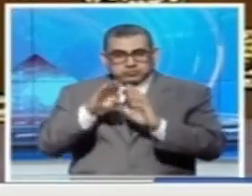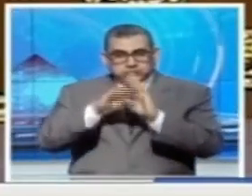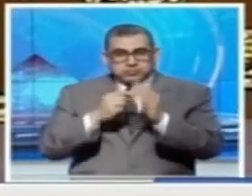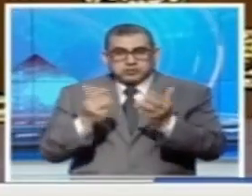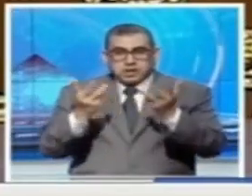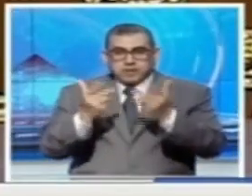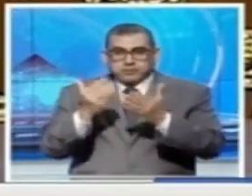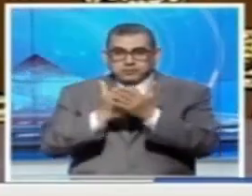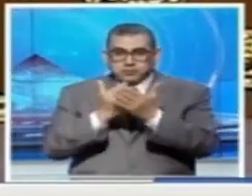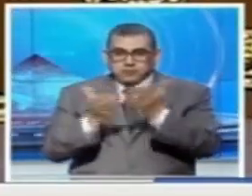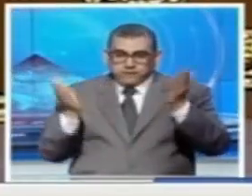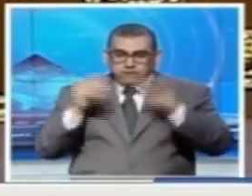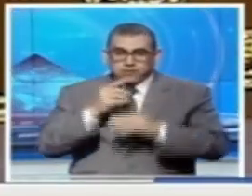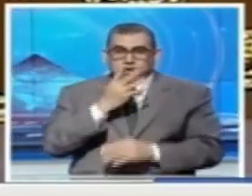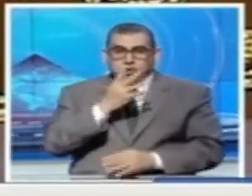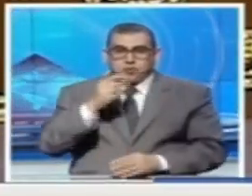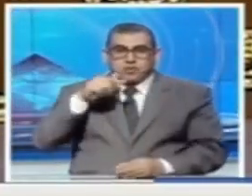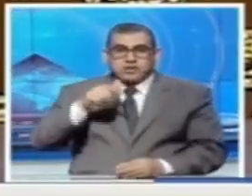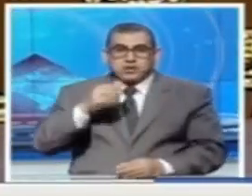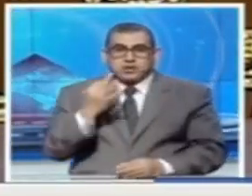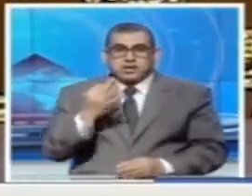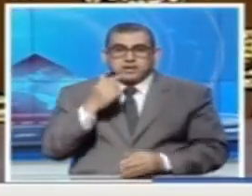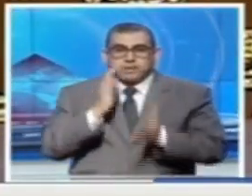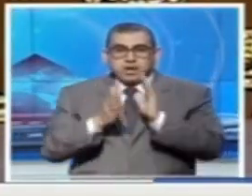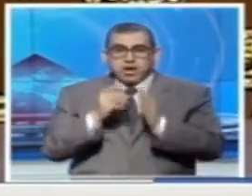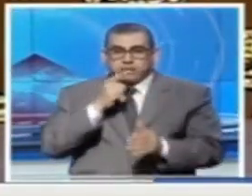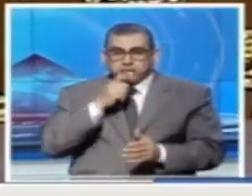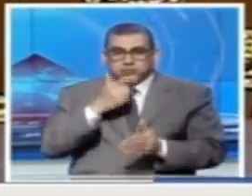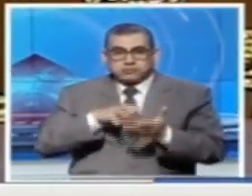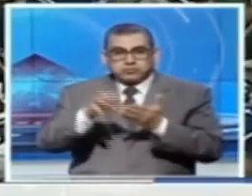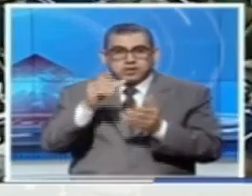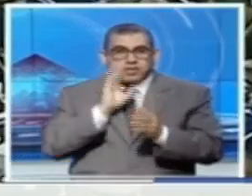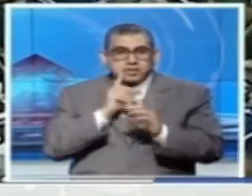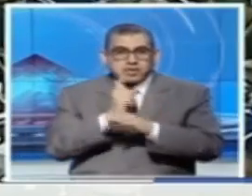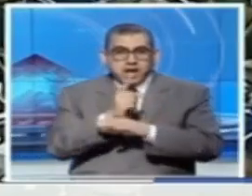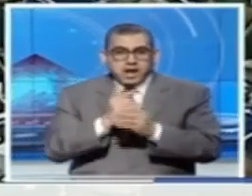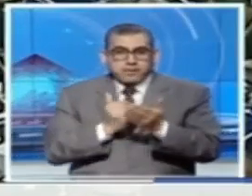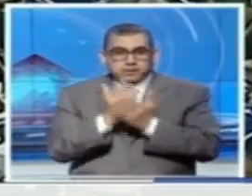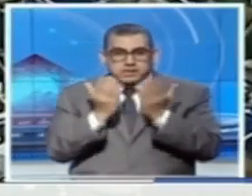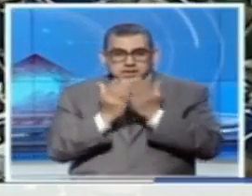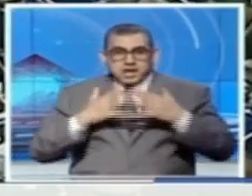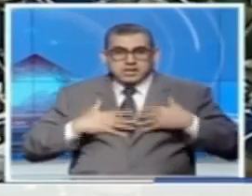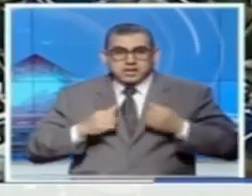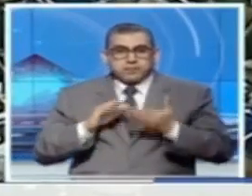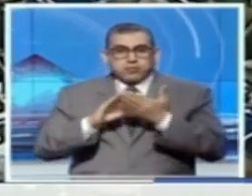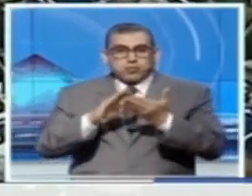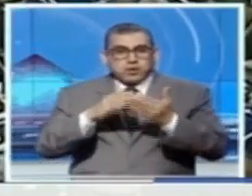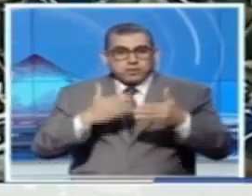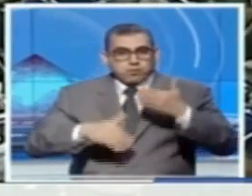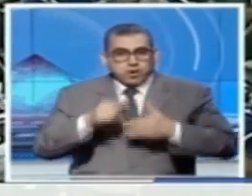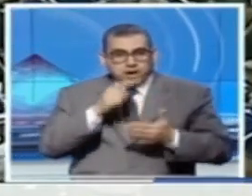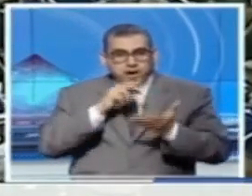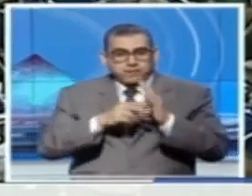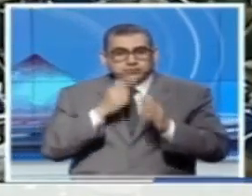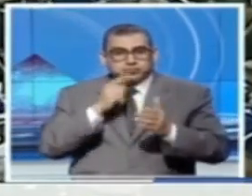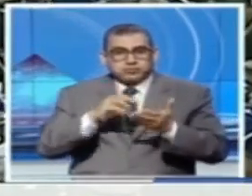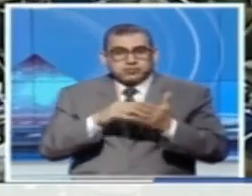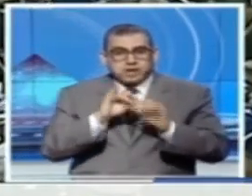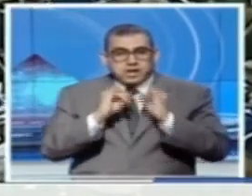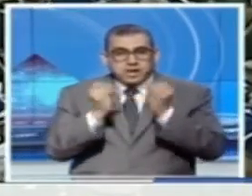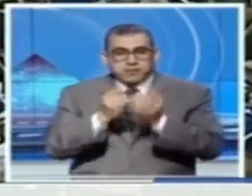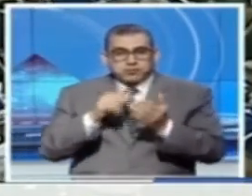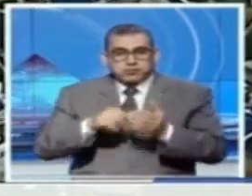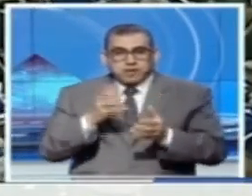قدرها 436 مليار جنيه لقطاعات التعليم والصحة والخدمات الاجتماعية بنسبة 26.5%